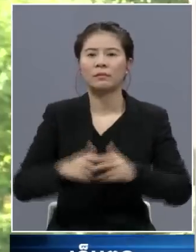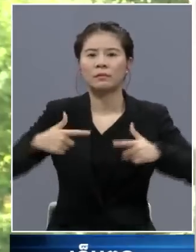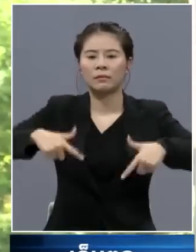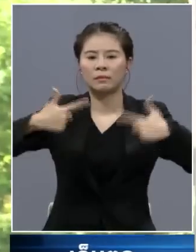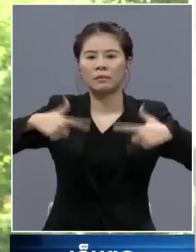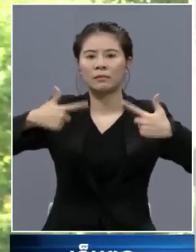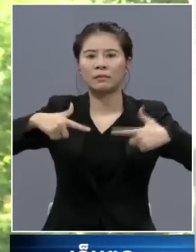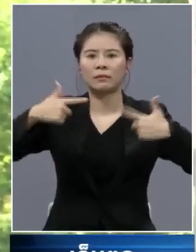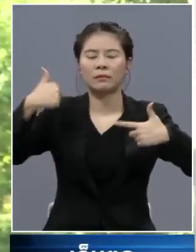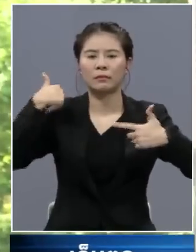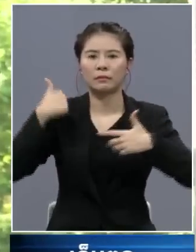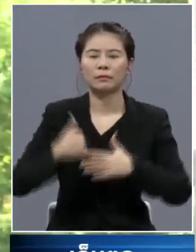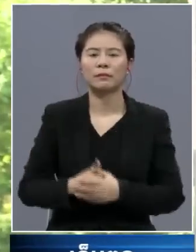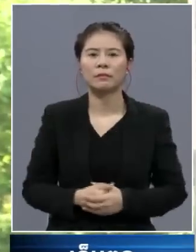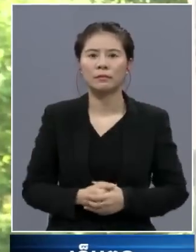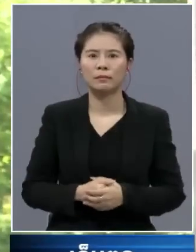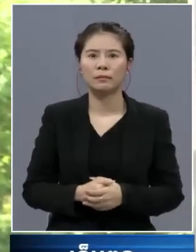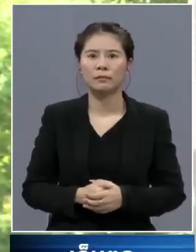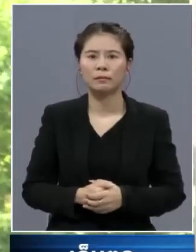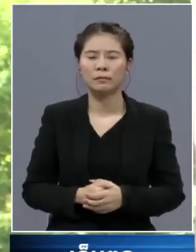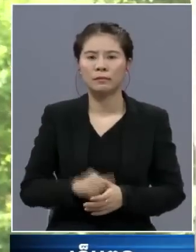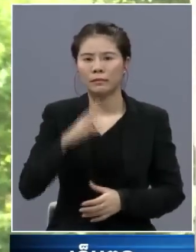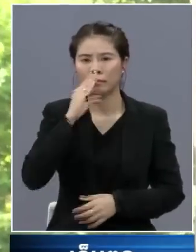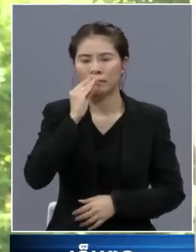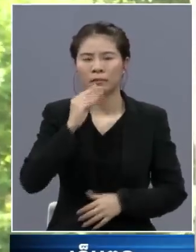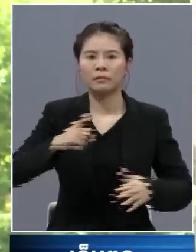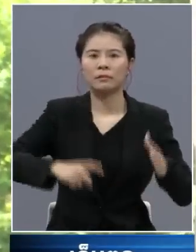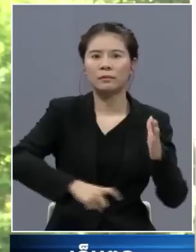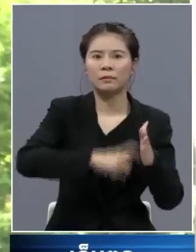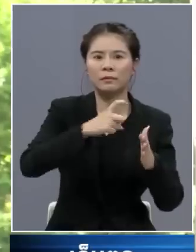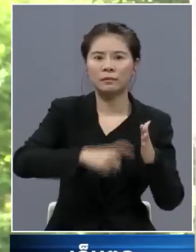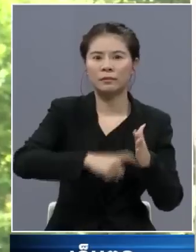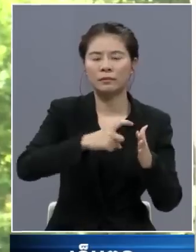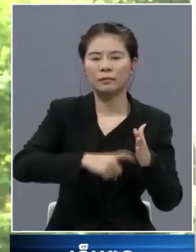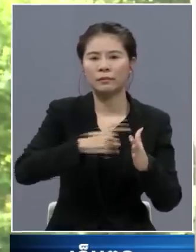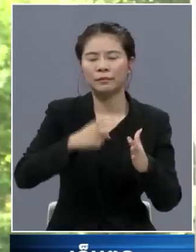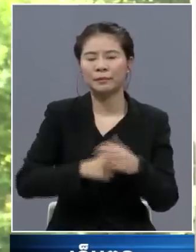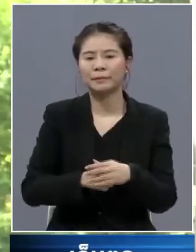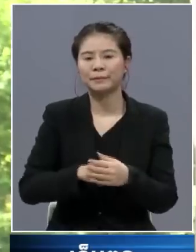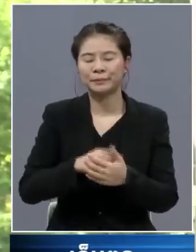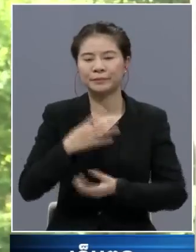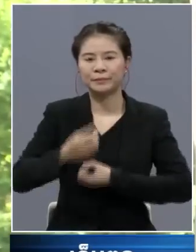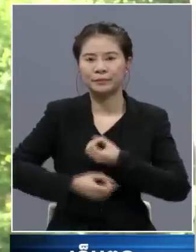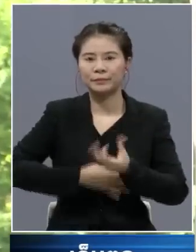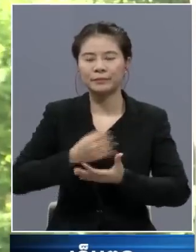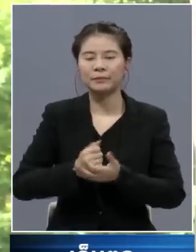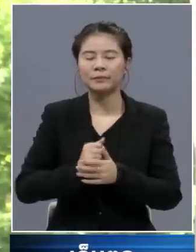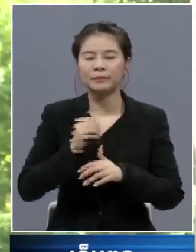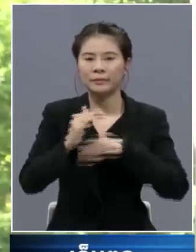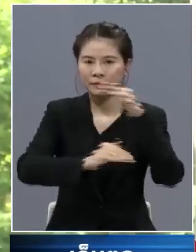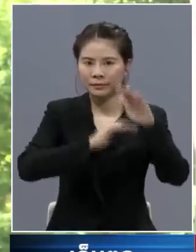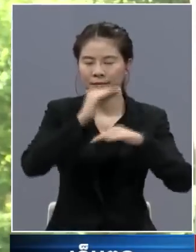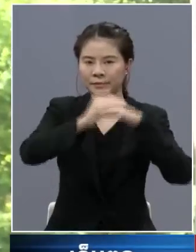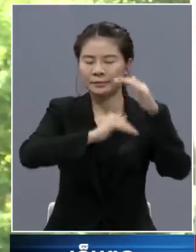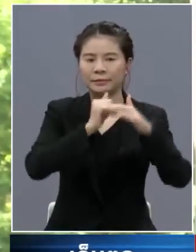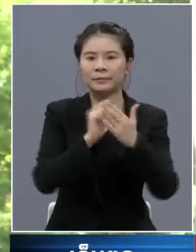ายิ่งมาชุมนุมกดดันกันแบบนี้เนี่ยควรจะพูดจากันด้วยเหตุผลและเดินทางเดินหน้าประเทศไทยไปในอนาคตดีกว่าย้ำว่าการชุม